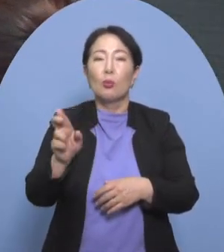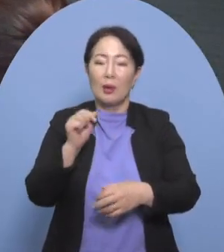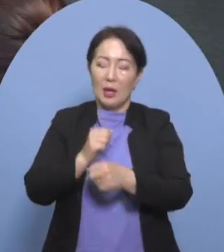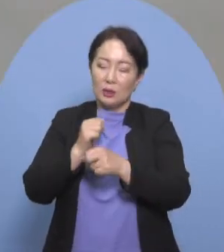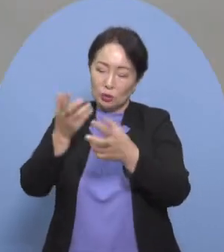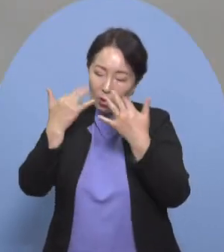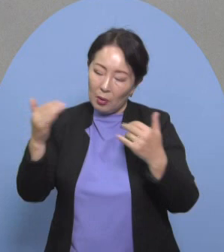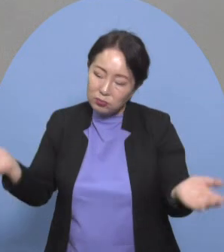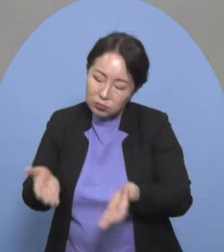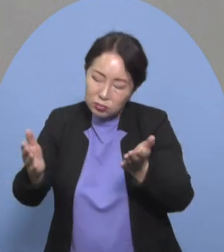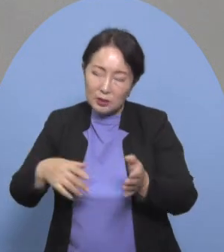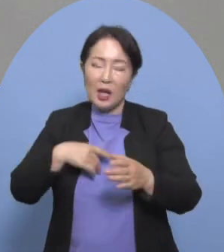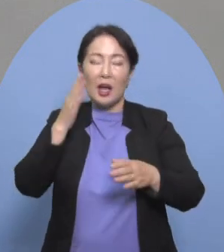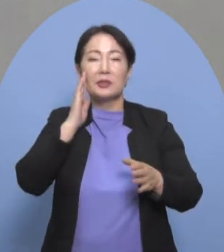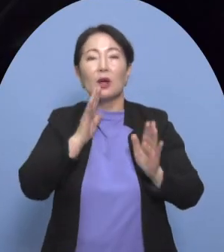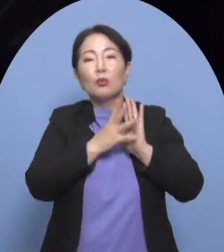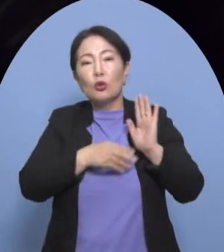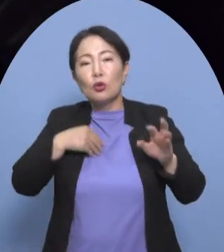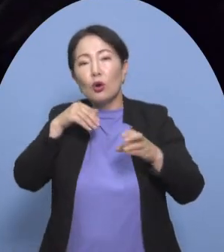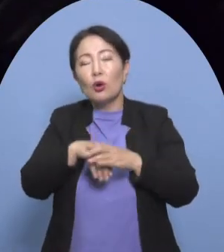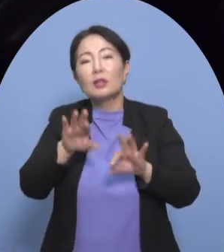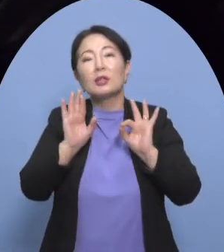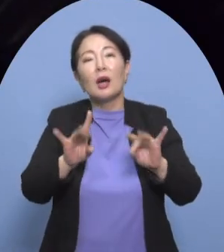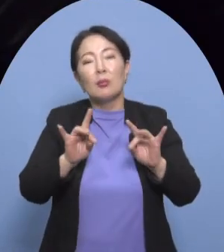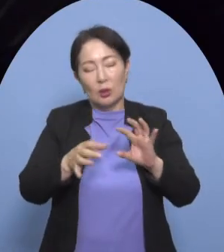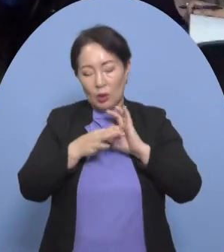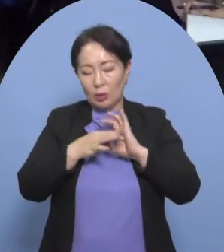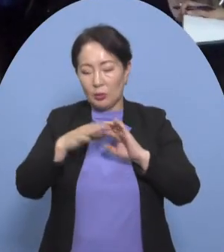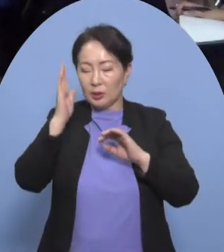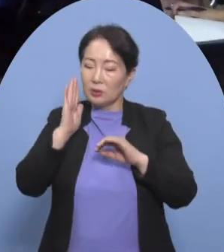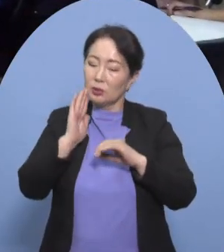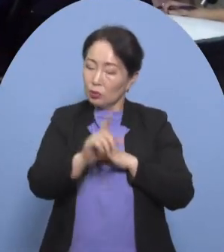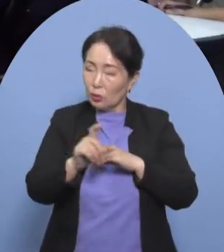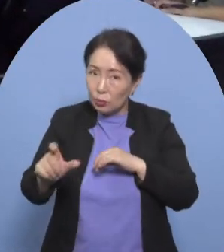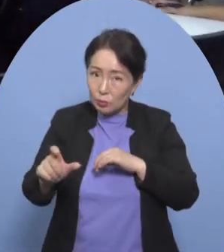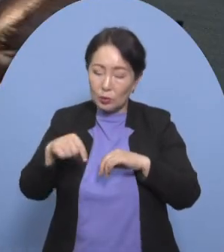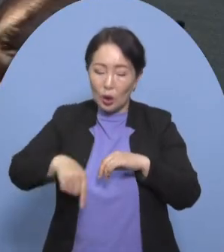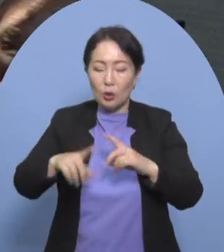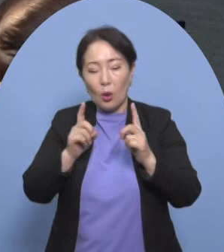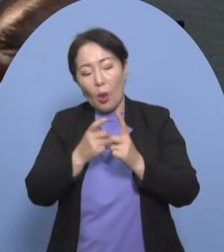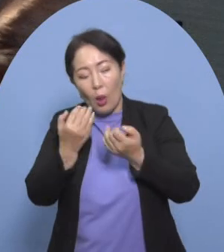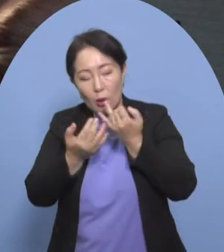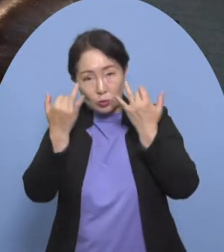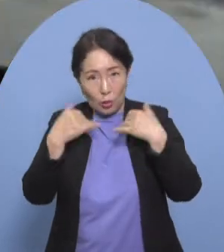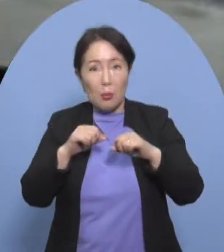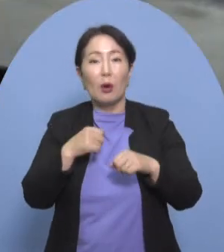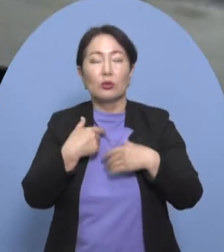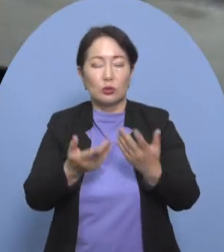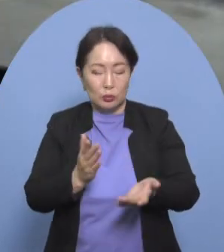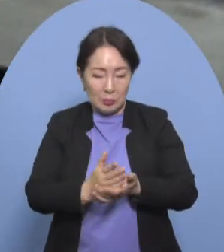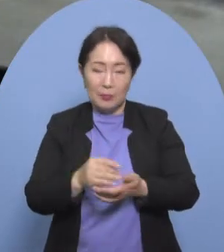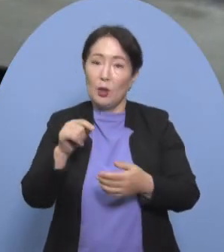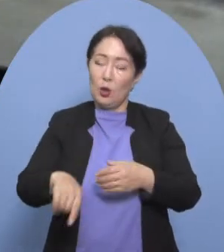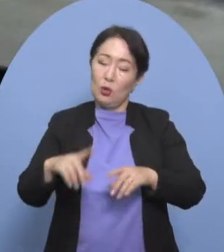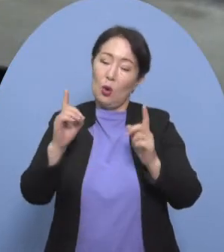ажиллагаа зохион байгуулахад эсэгчүүдийн нөлөөлөл ямар байх вэ гэдэг талаас шиглүүлж эсэгчүүдэд ерөөхдөө өнөөдөр уулзалц ярилцгыг зохион байгуулсан. Тухайн уулзалт